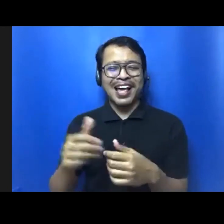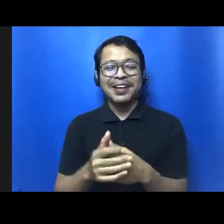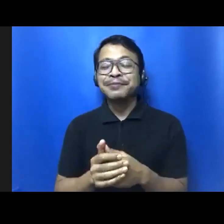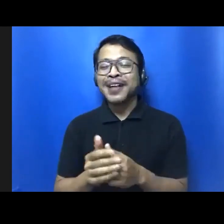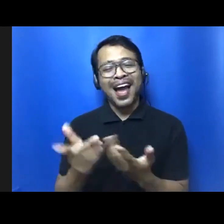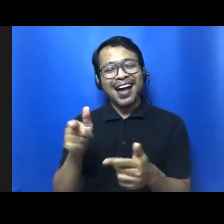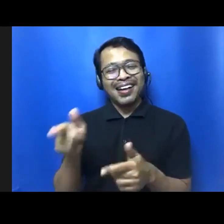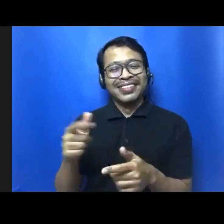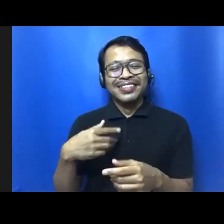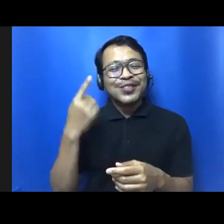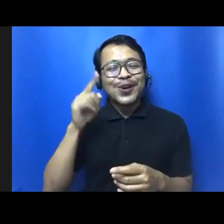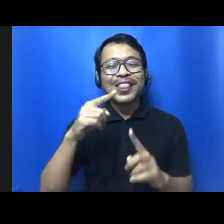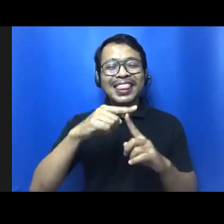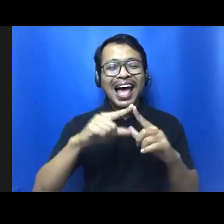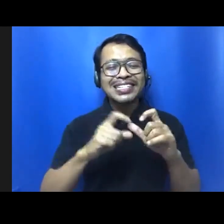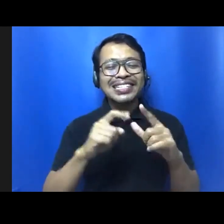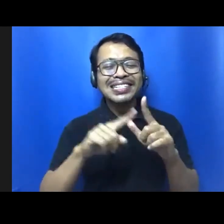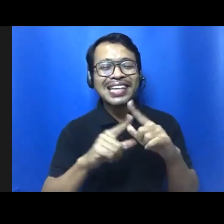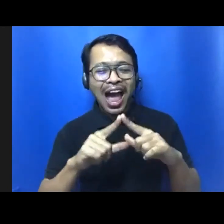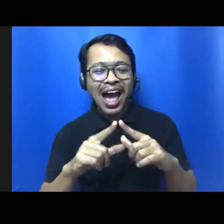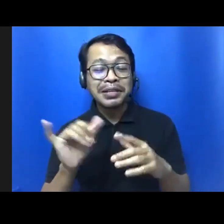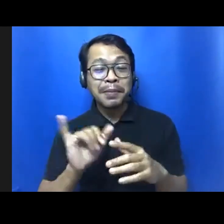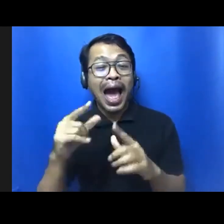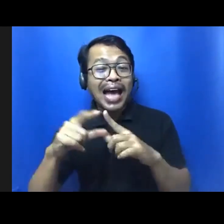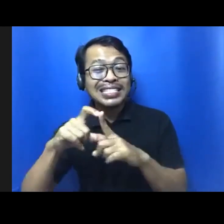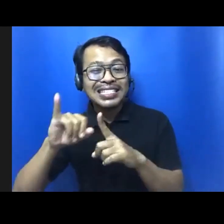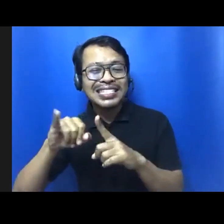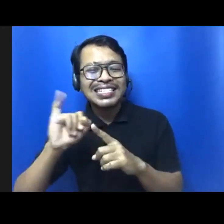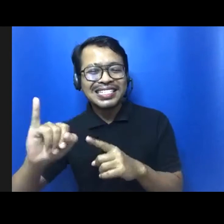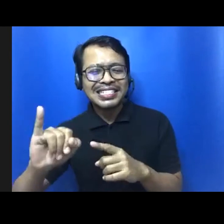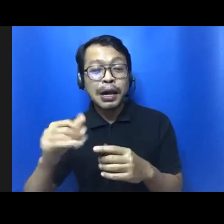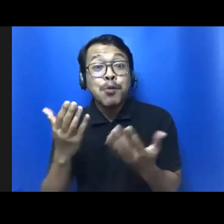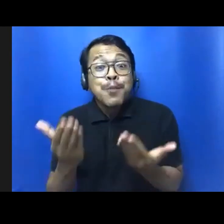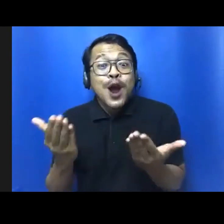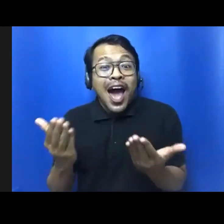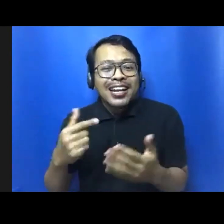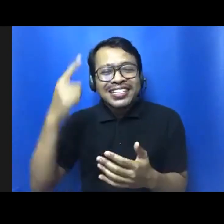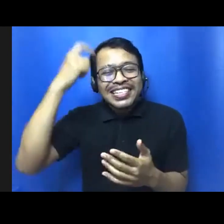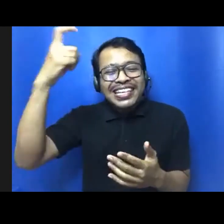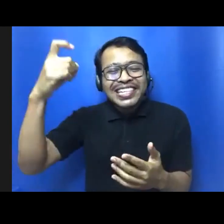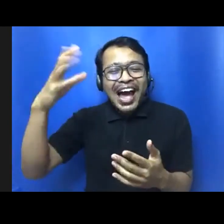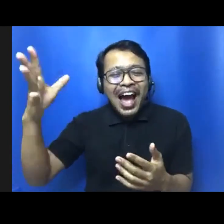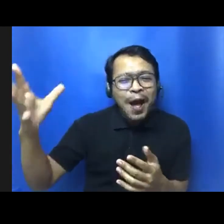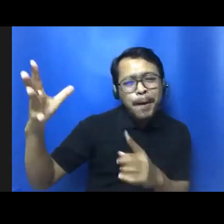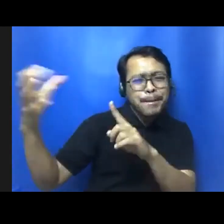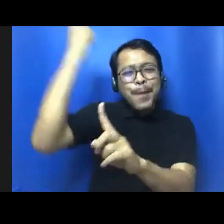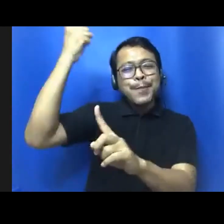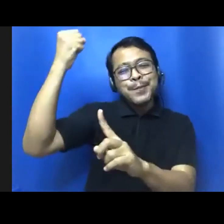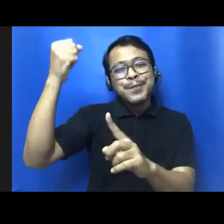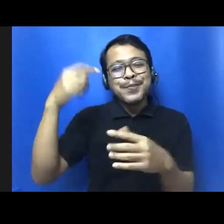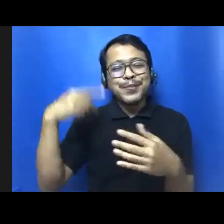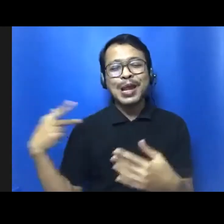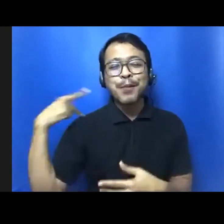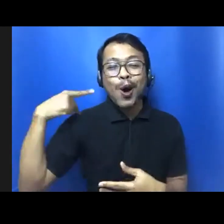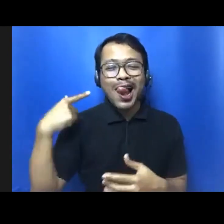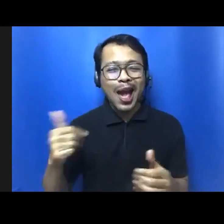Tasya dan Dek Aji. Mudah-mudahan nanti cita-citanya terwujud menjadi model-model yang hebat, ya.